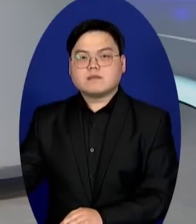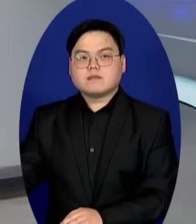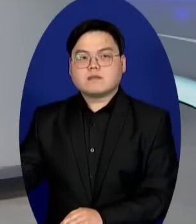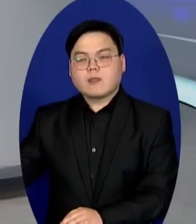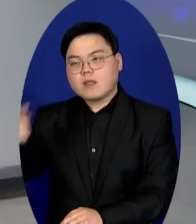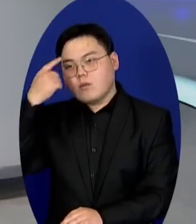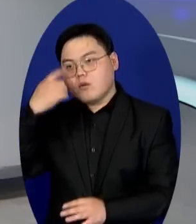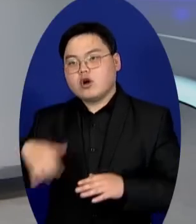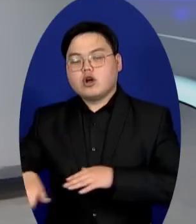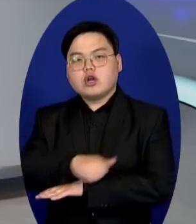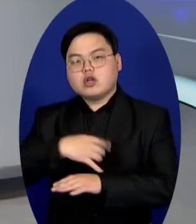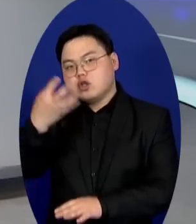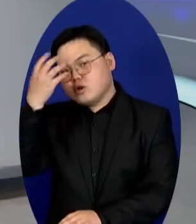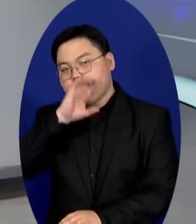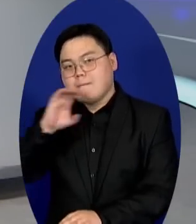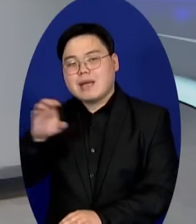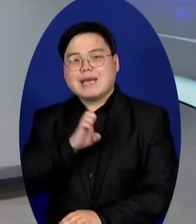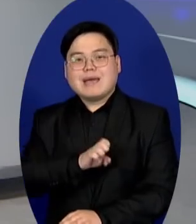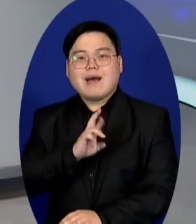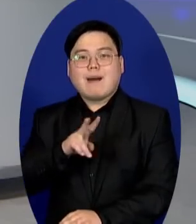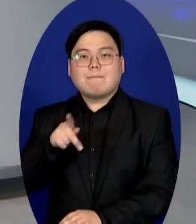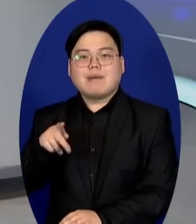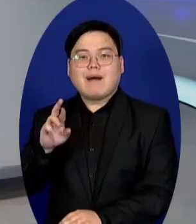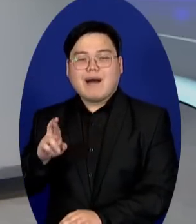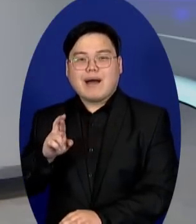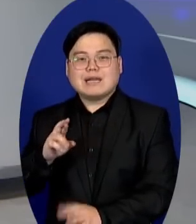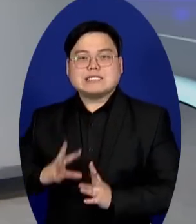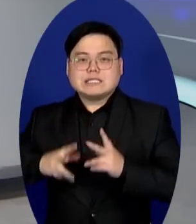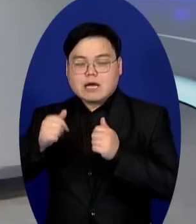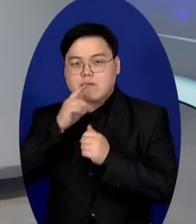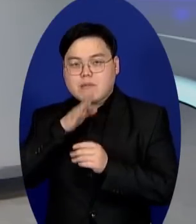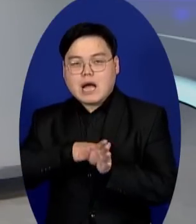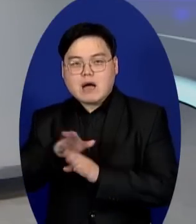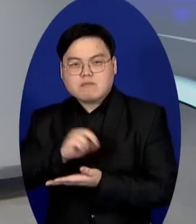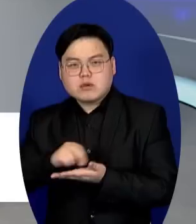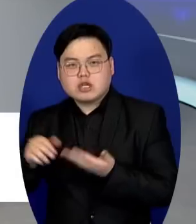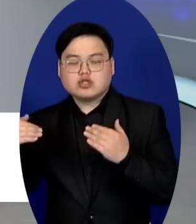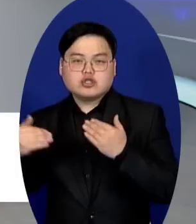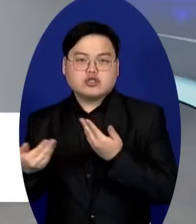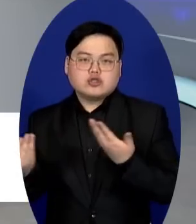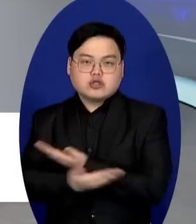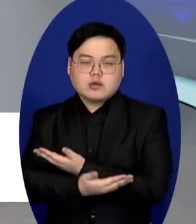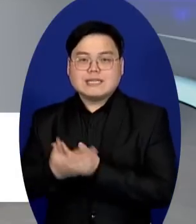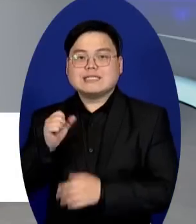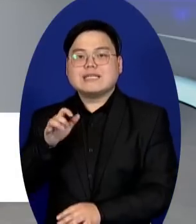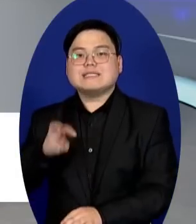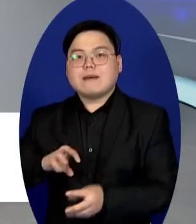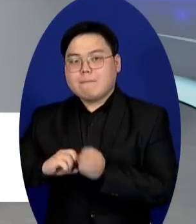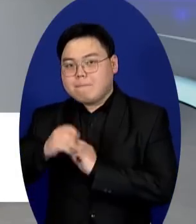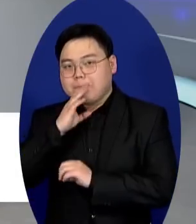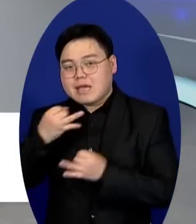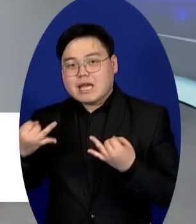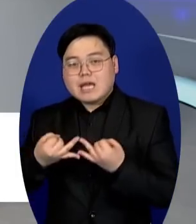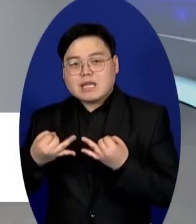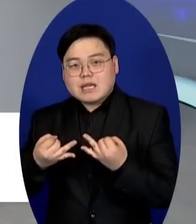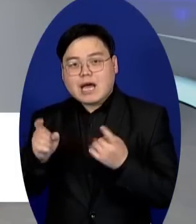Манай улсын төрийн байгууллагуудын ERP ашиглалтыг сайжруулж албан бичиг солилцооны дундын систем нэвтрүүлэхээр боллоо. Цахим хөгжил харилцаа холбооны яам